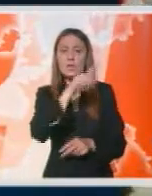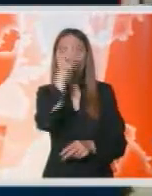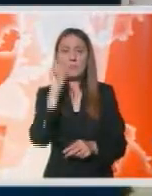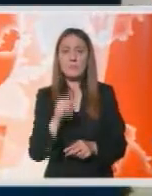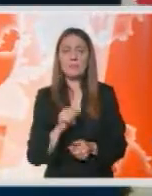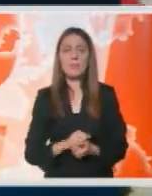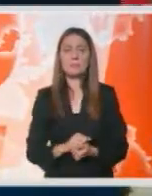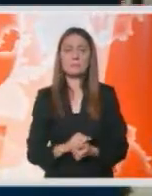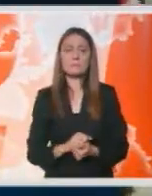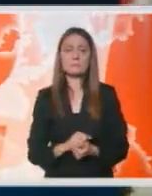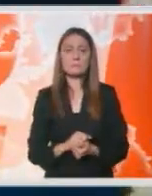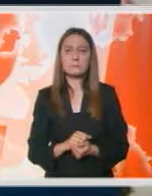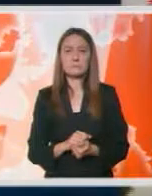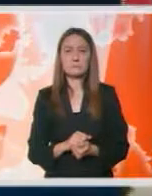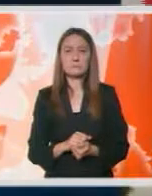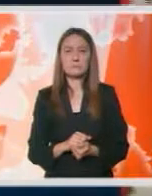pitanja.